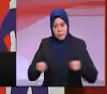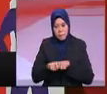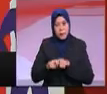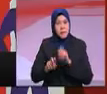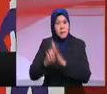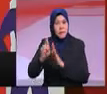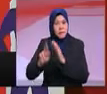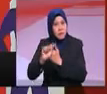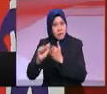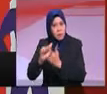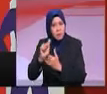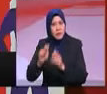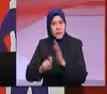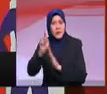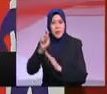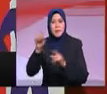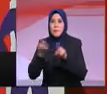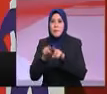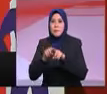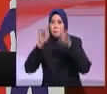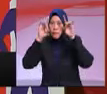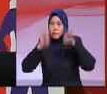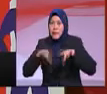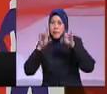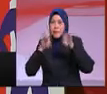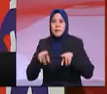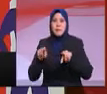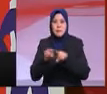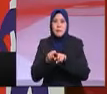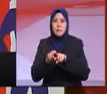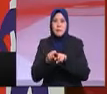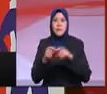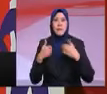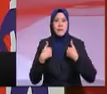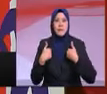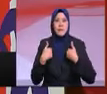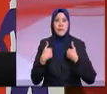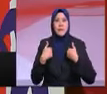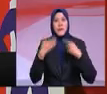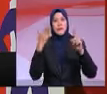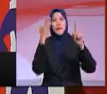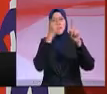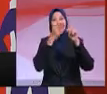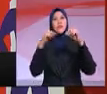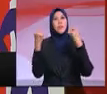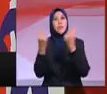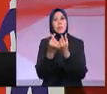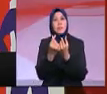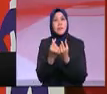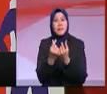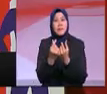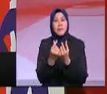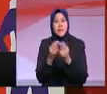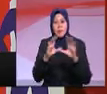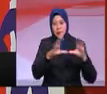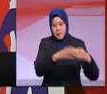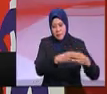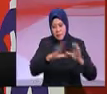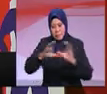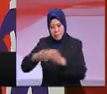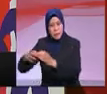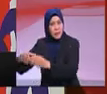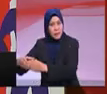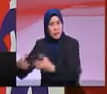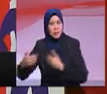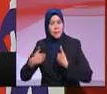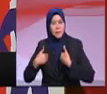kita juga akan jalankan saringan. Dan juga saringan targeted group, iaitu kalau kita lihat pada kluster-kluster yang